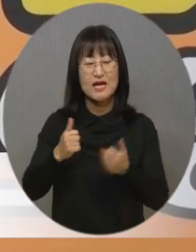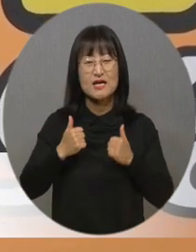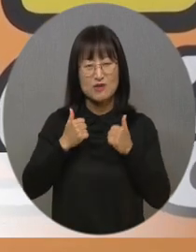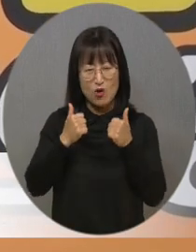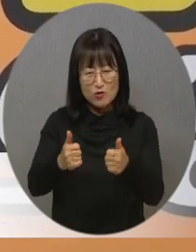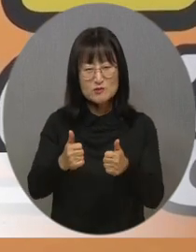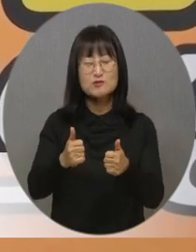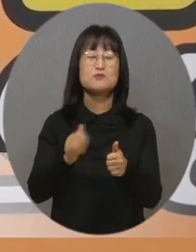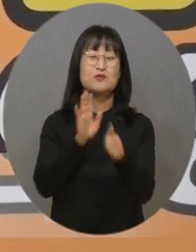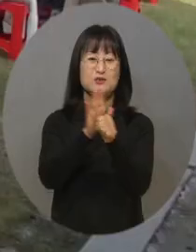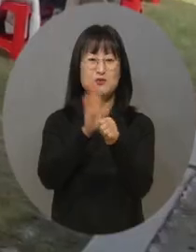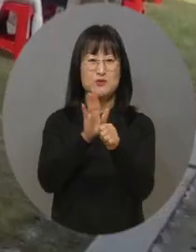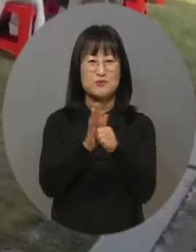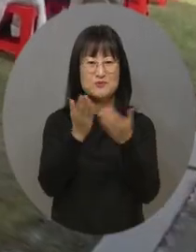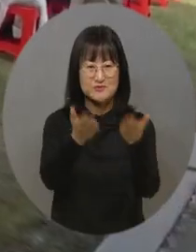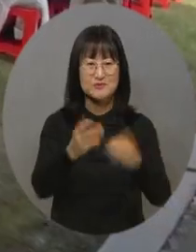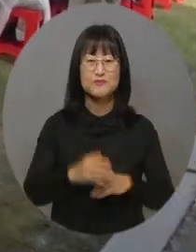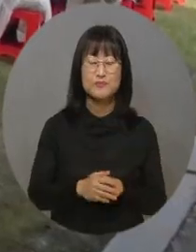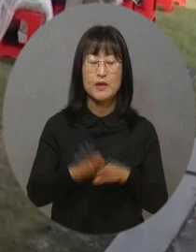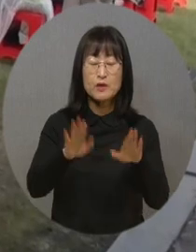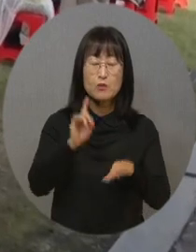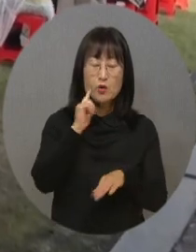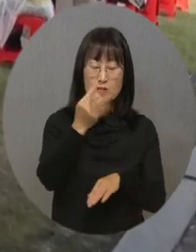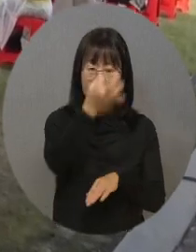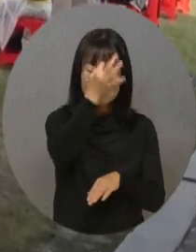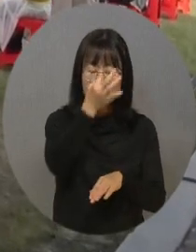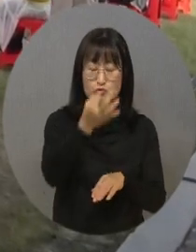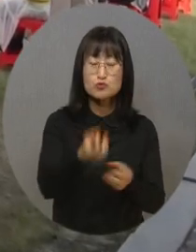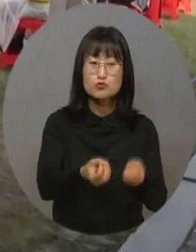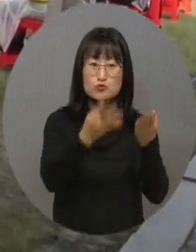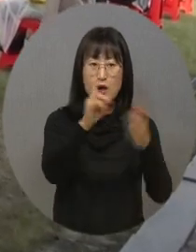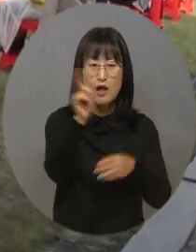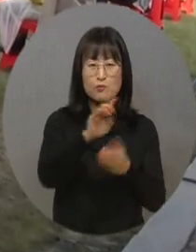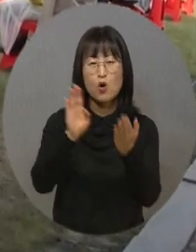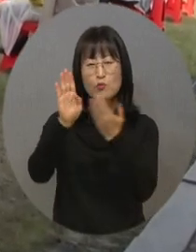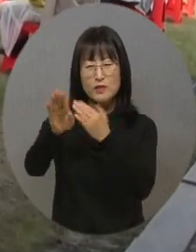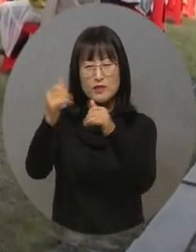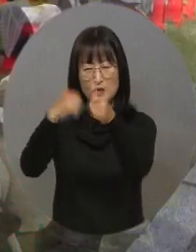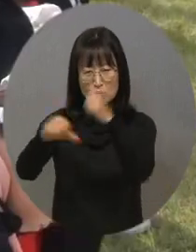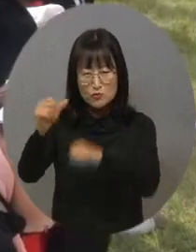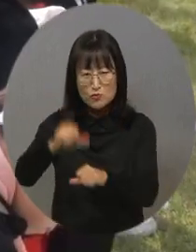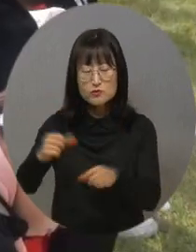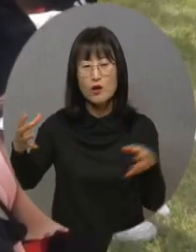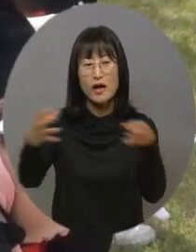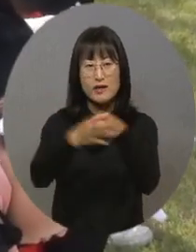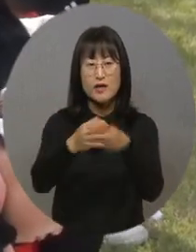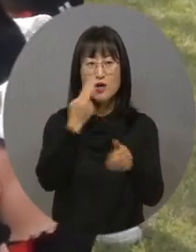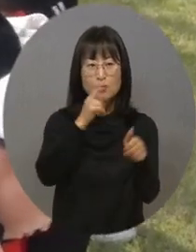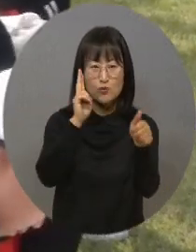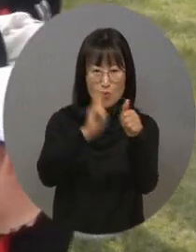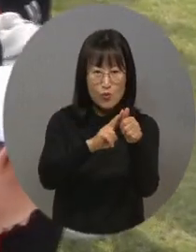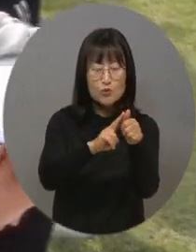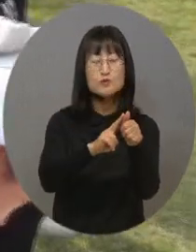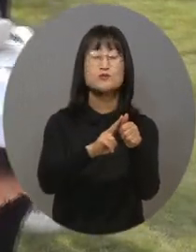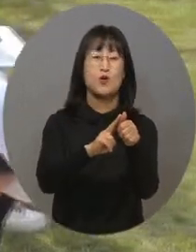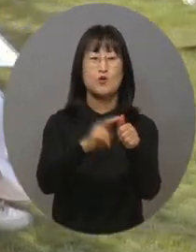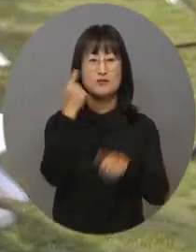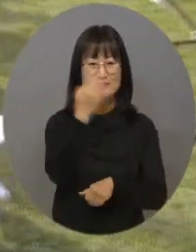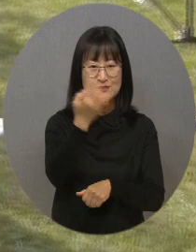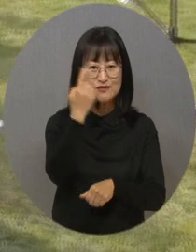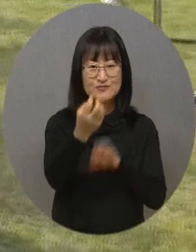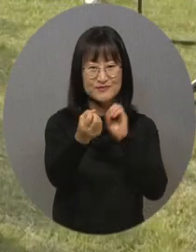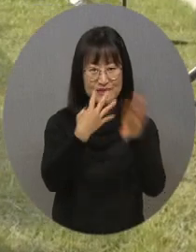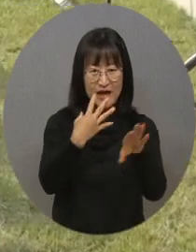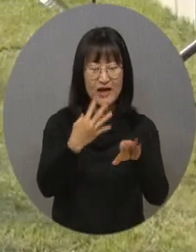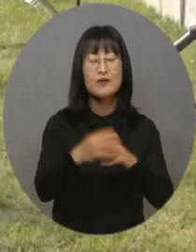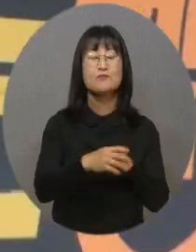응원하고 조력하겠습니다. 이번 예술제의 중심은 미래 세대와 함께하는 도전 골든벨을 통해